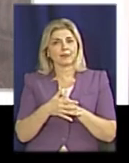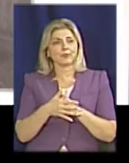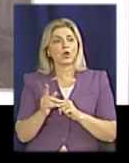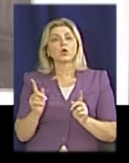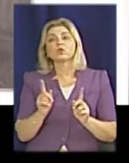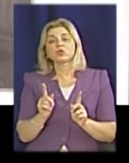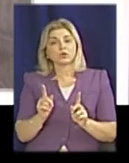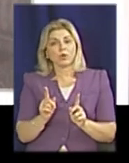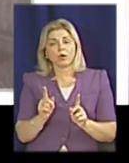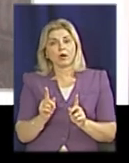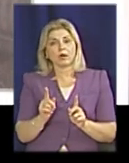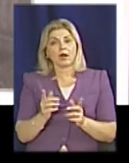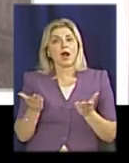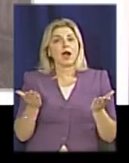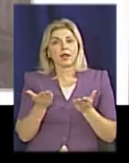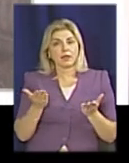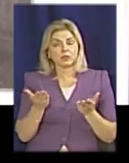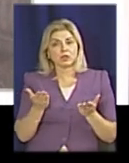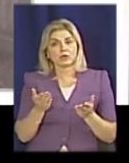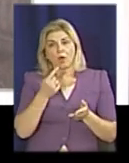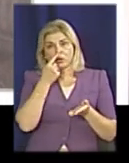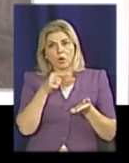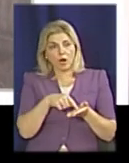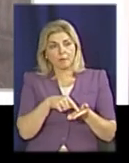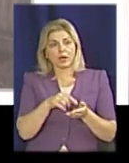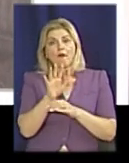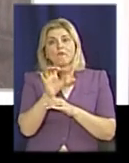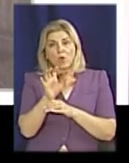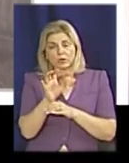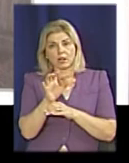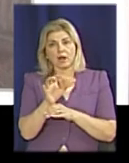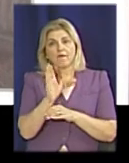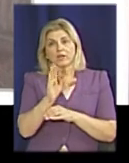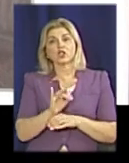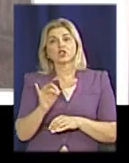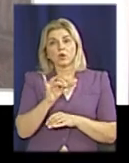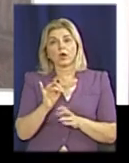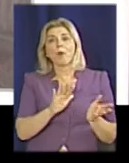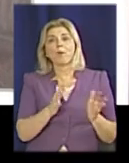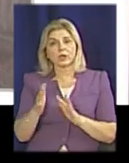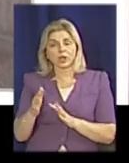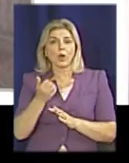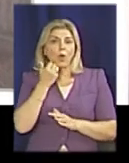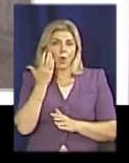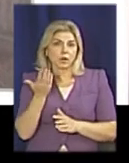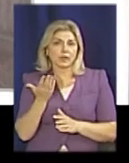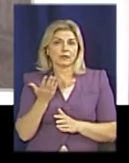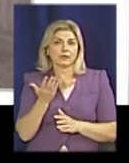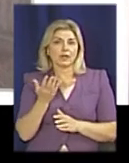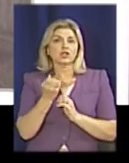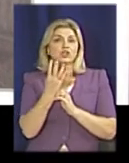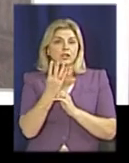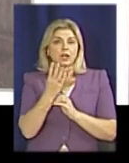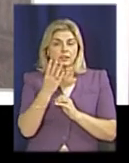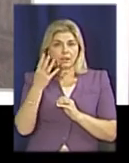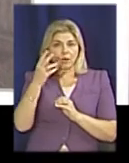що якось якимось чином потраплю фотографіями в історію з подій, коли у 14-му